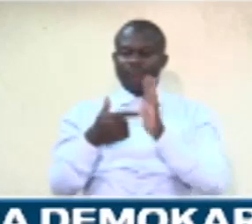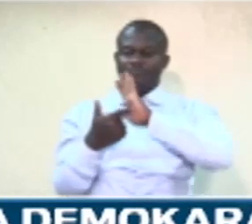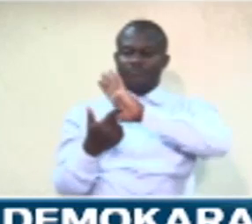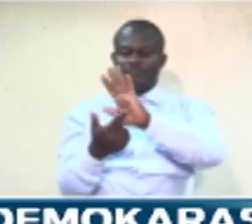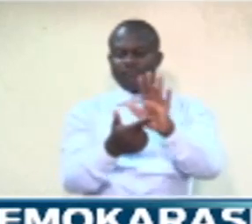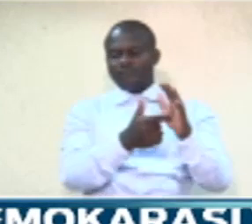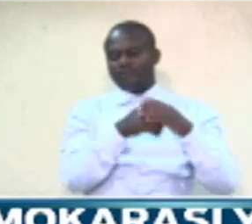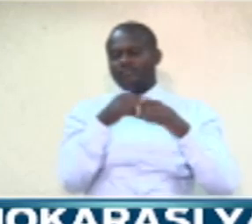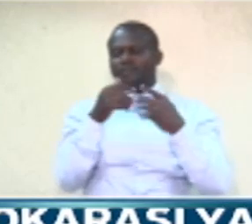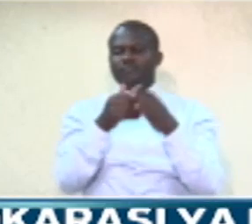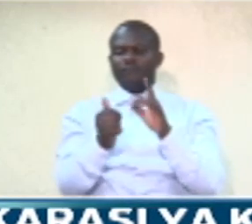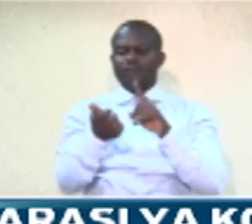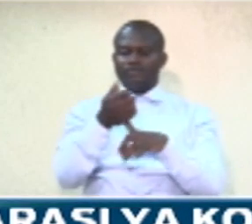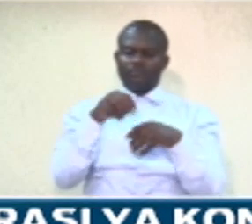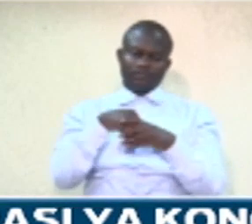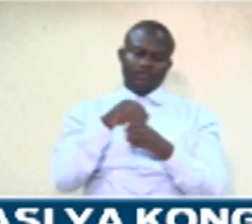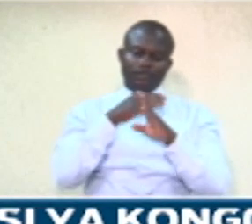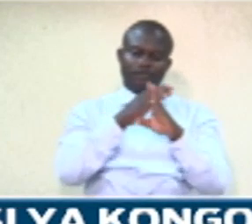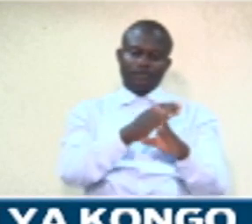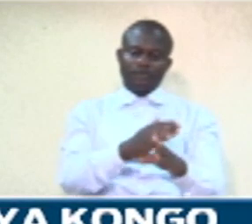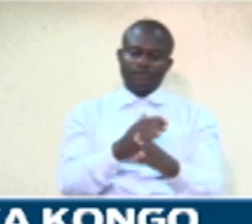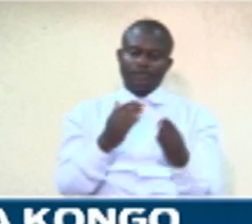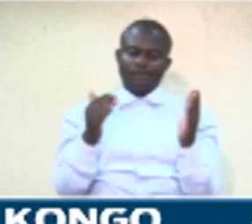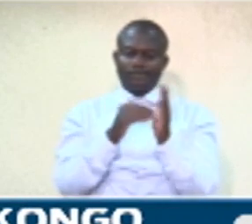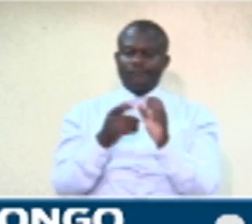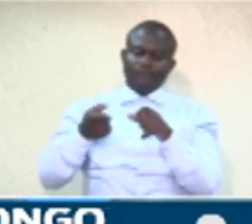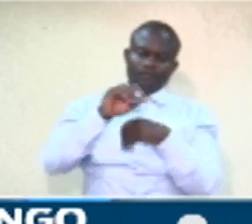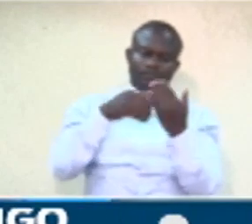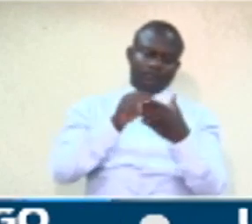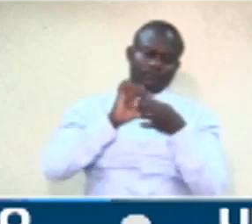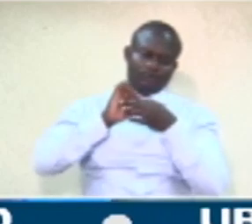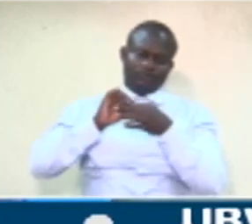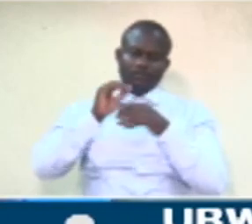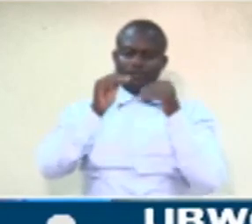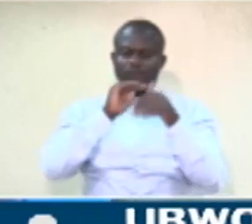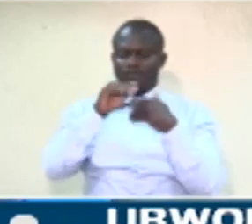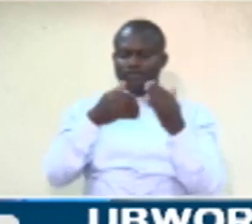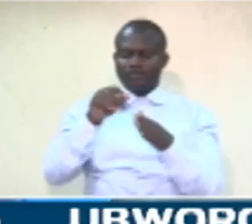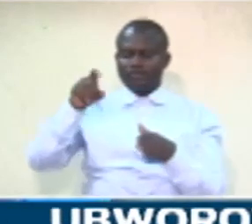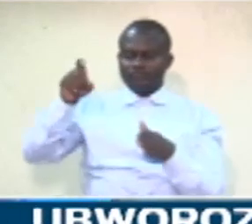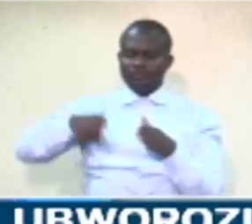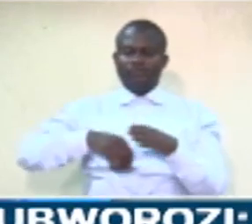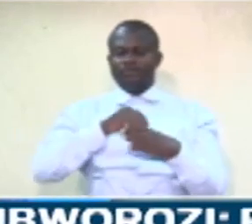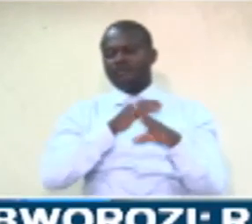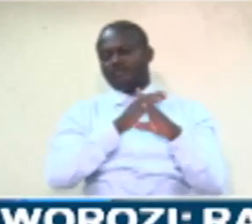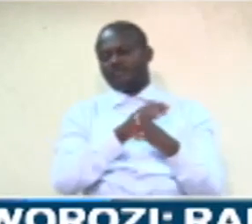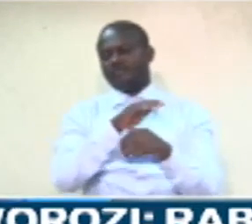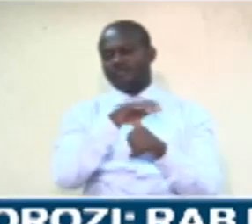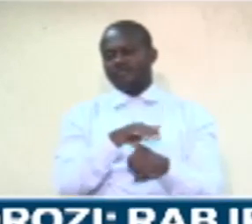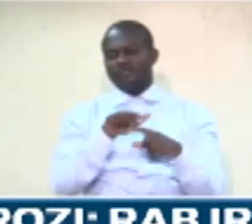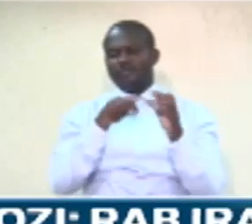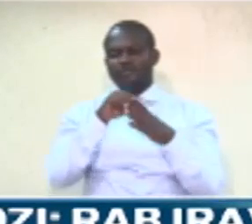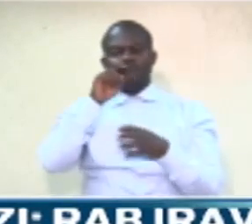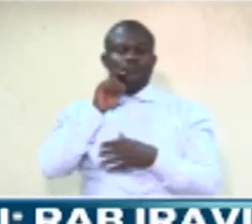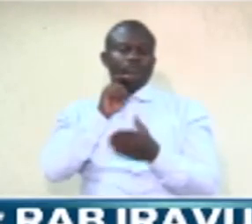hakanagaragazwa n'ibyagezweho mu kurikumira. Yongeyeho ko ubufatanye bw'inzego zose bukenewe mu kurwanya ihohoterwa rishingiye